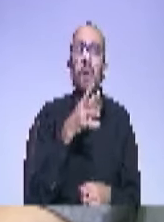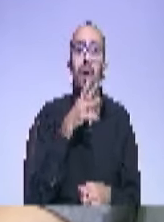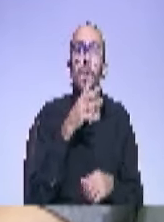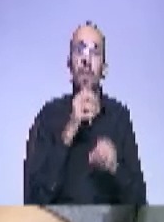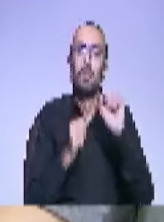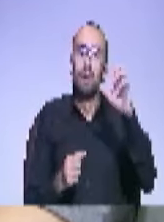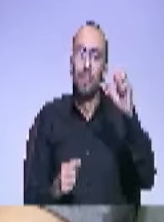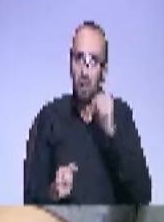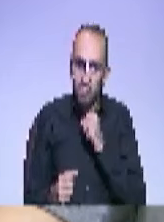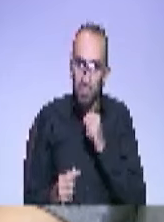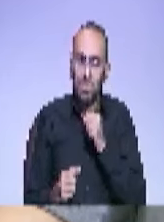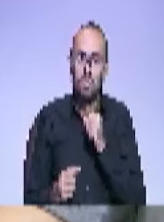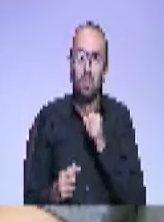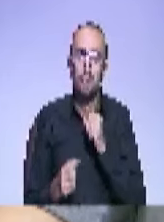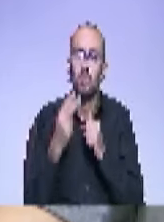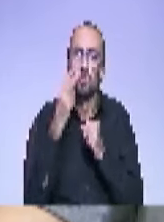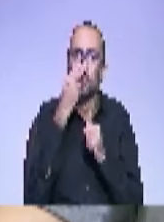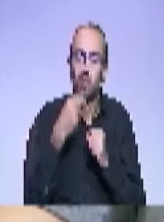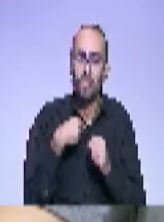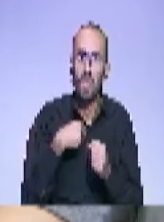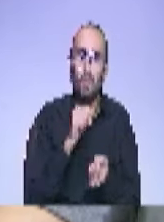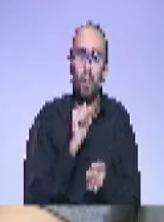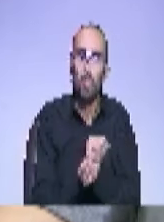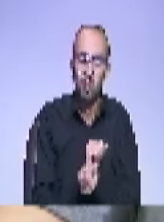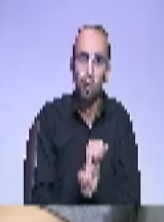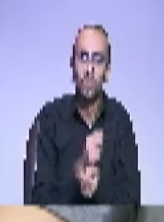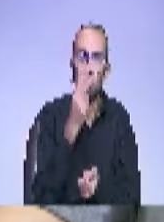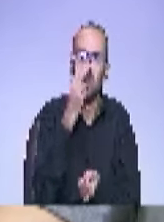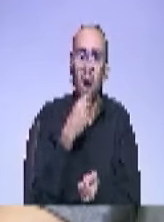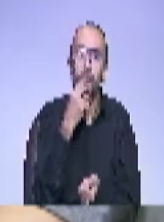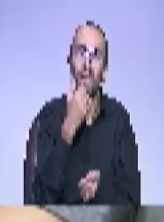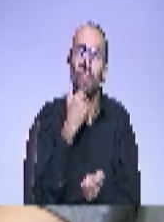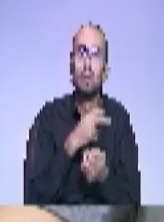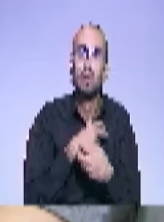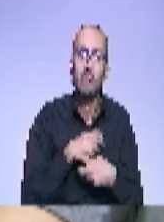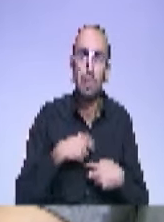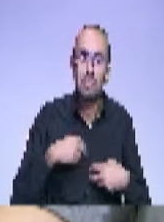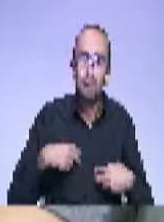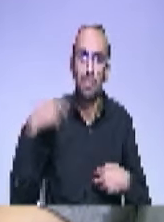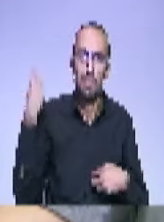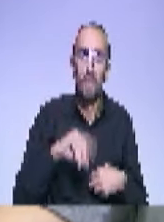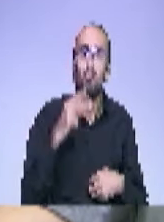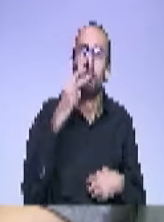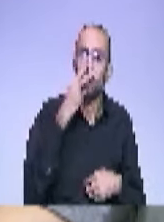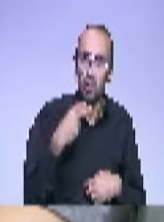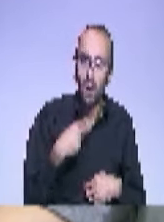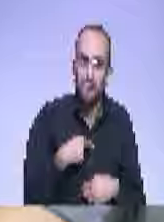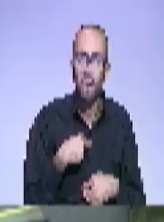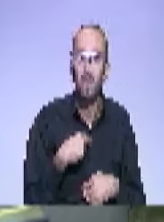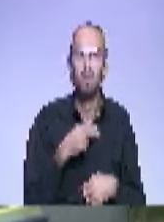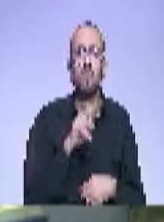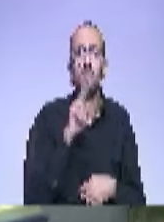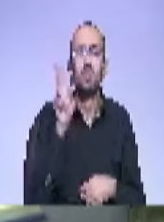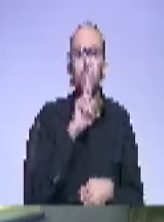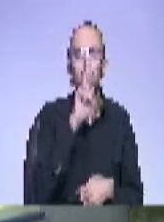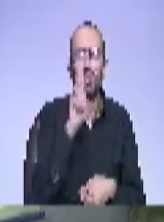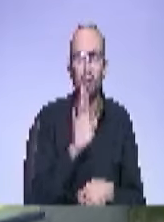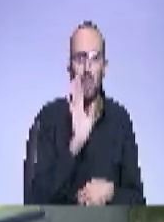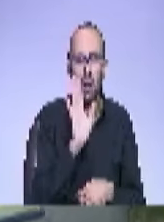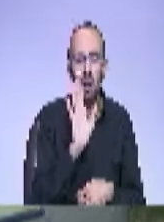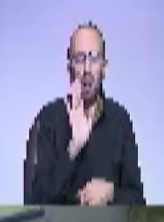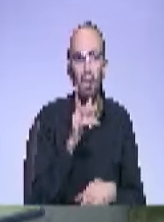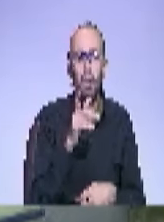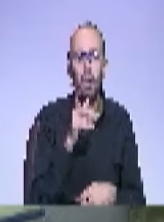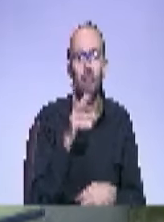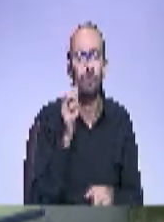هناك، يعني شافني وانا محبوسه ومفيش اي اكل في شقتي، وشافني وانا مضروبه. مش هو بيشتغل ايه يا بنتي جوزي؟ بيشتغل